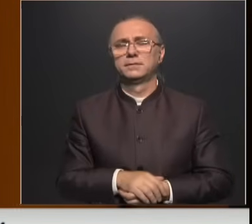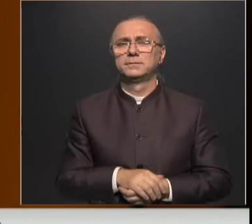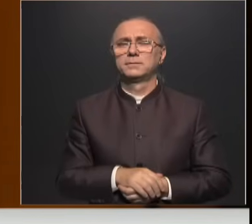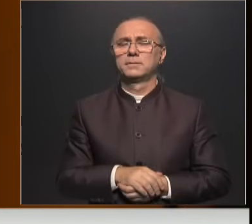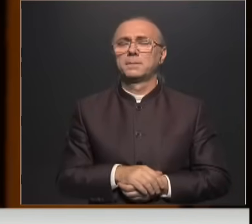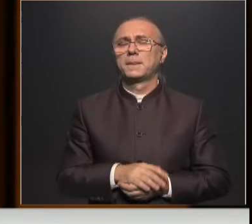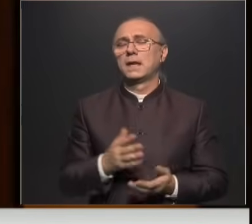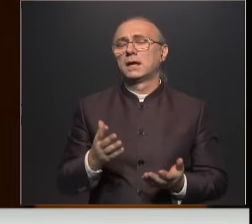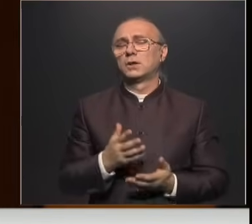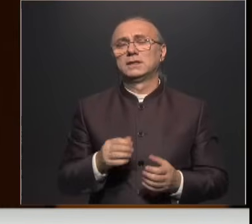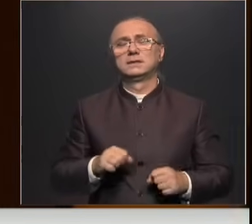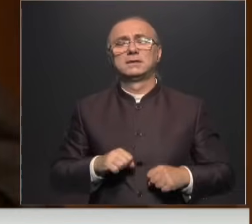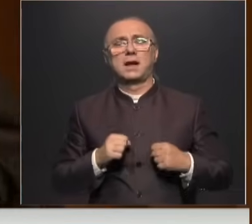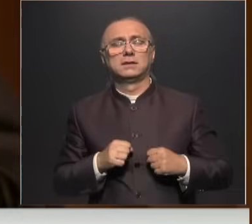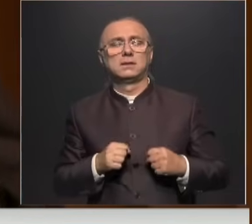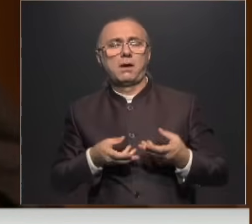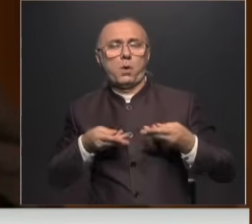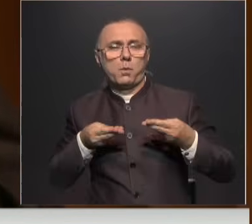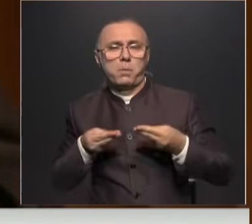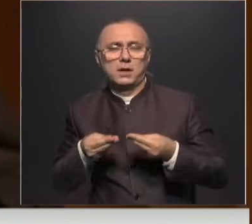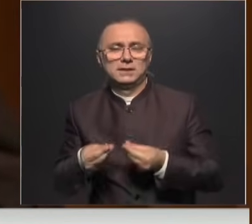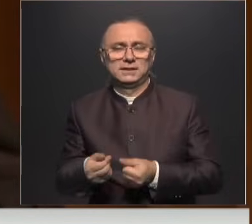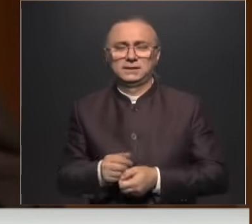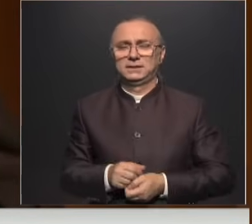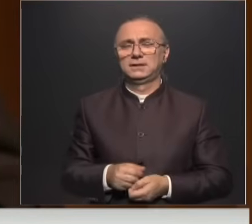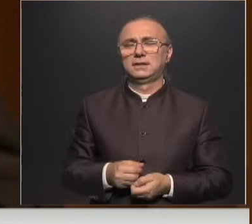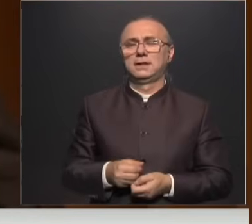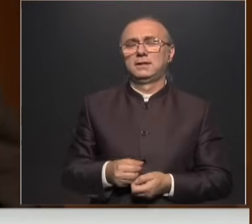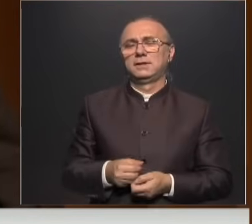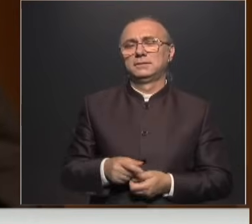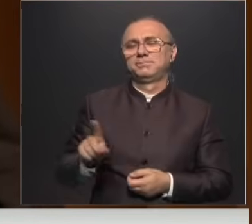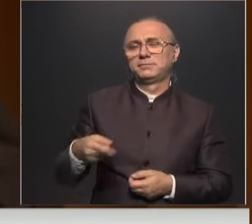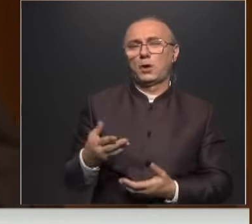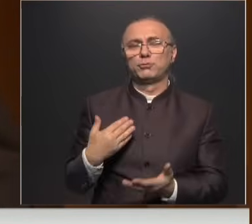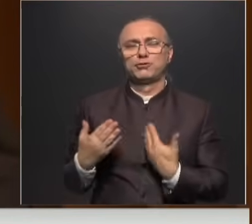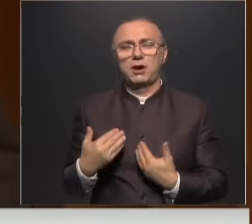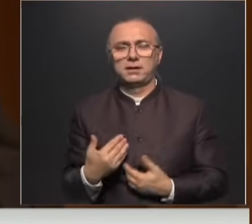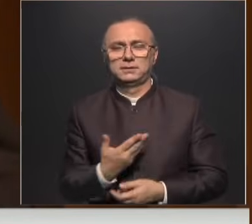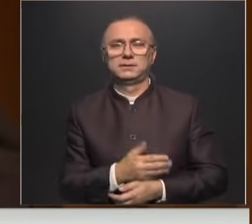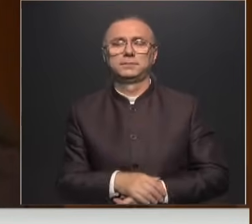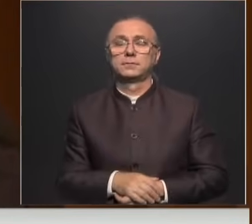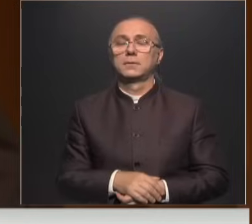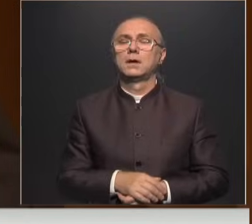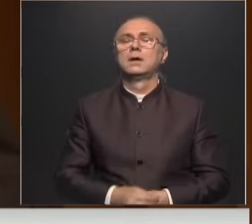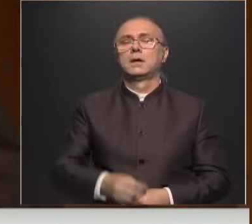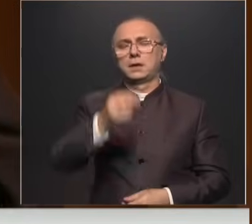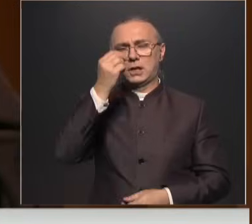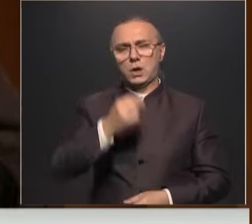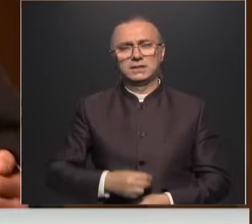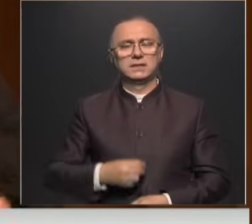наоборот, старающихся обольстить и расположить к общению с собой. Крестные знамения и молитва